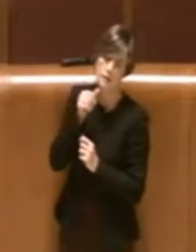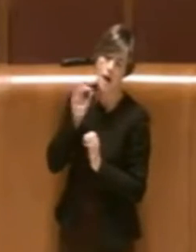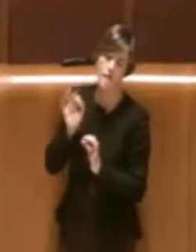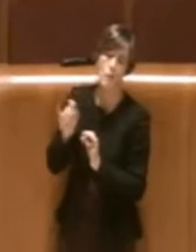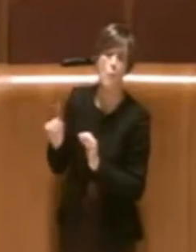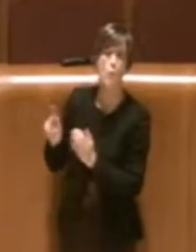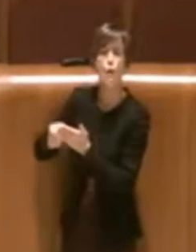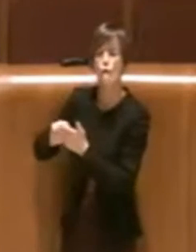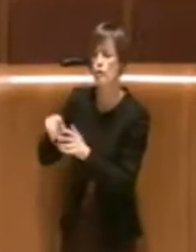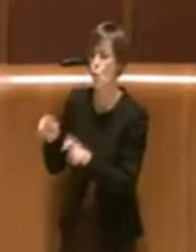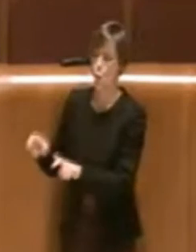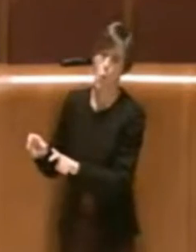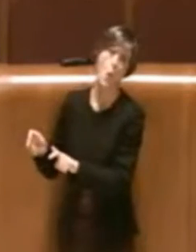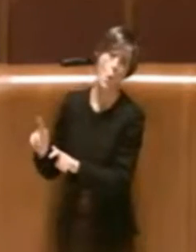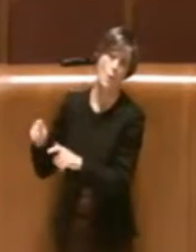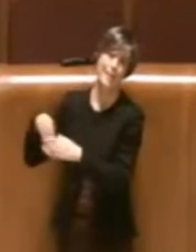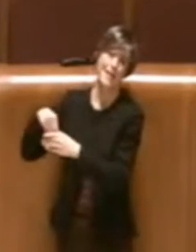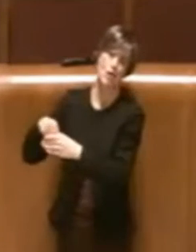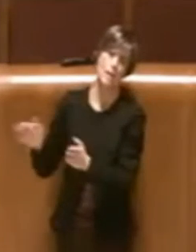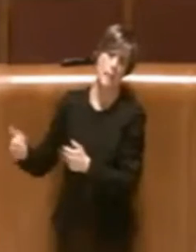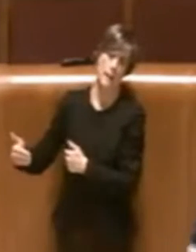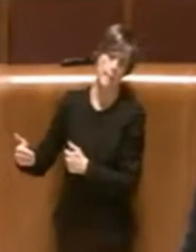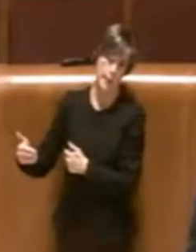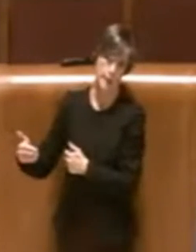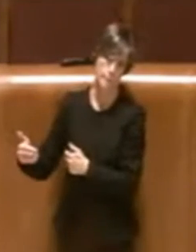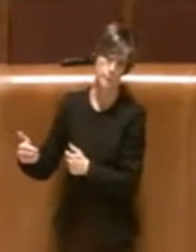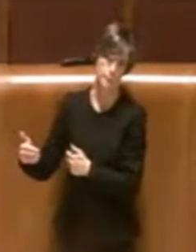all'interno del Dipartimento.